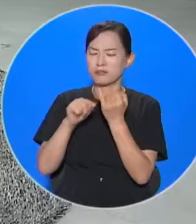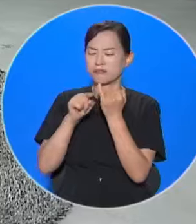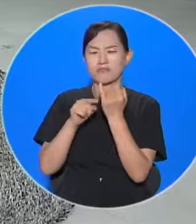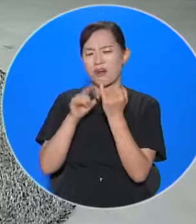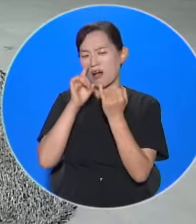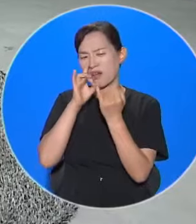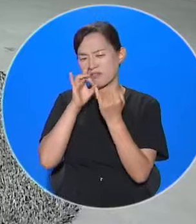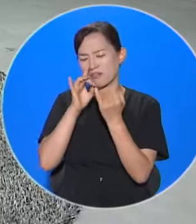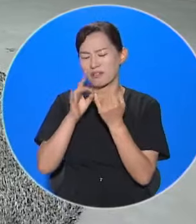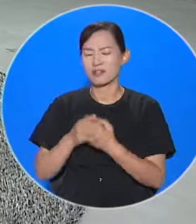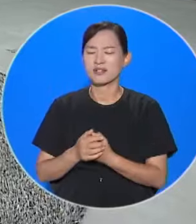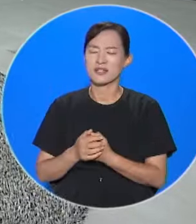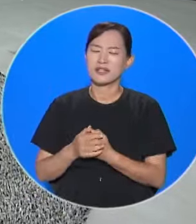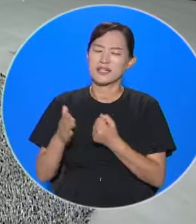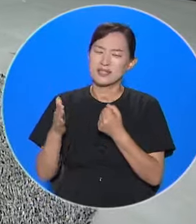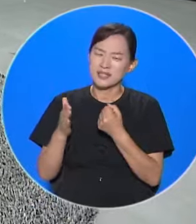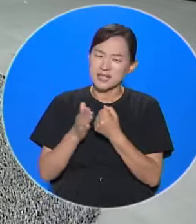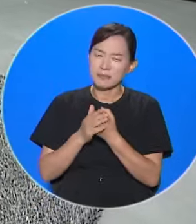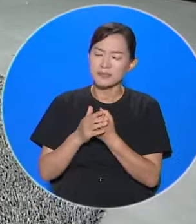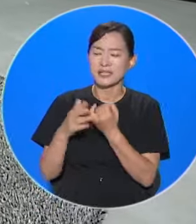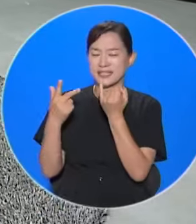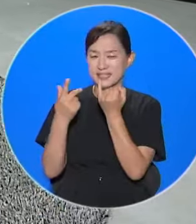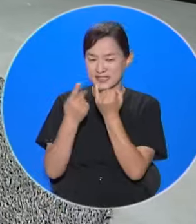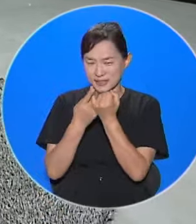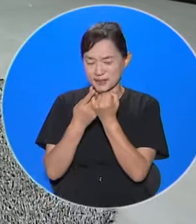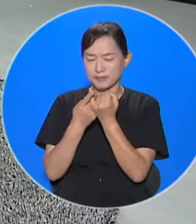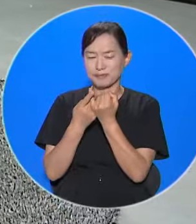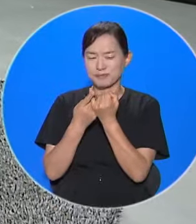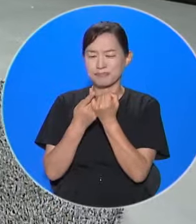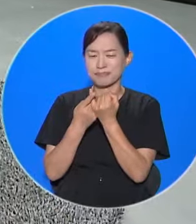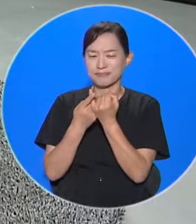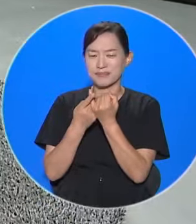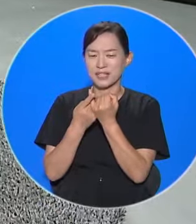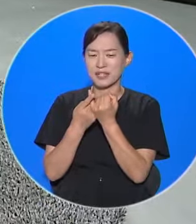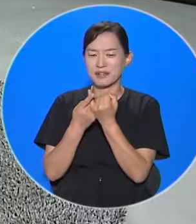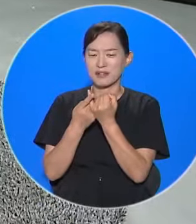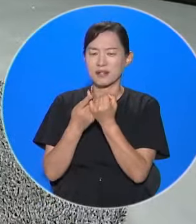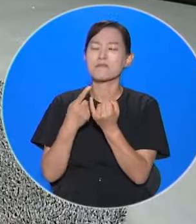돼서 네. 인공수정 시험관 시술을 했었습니다.